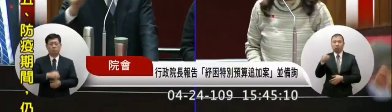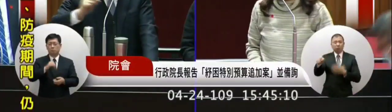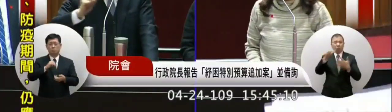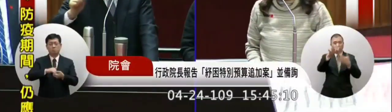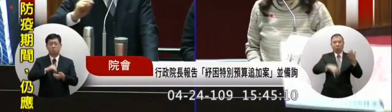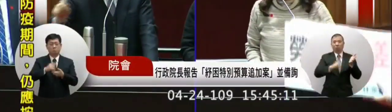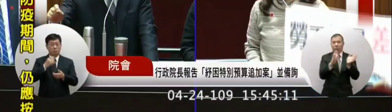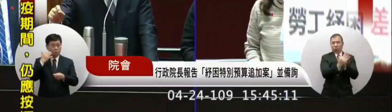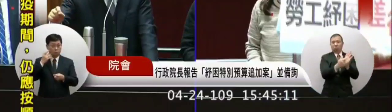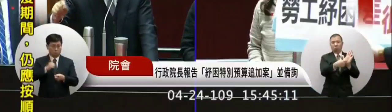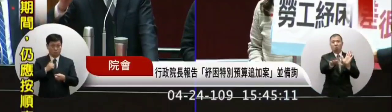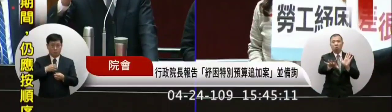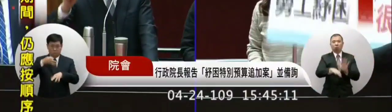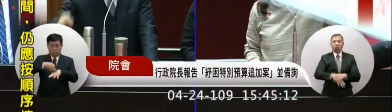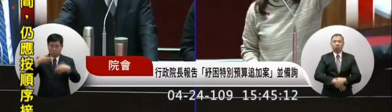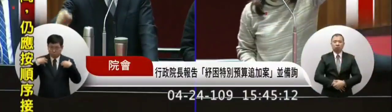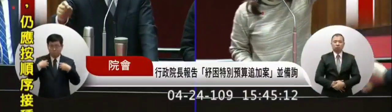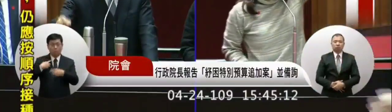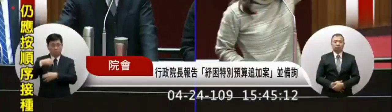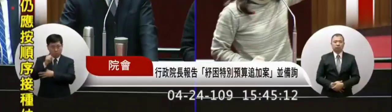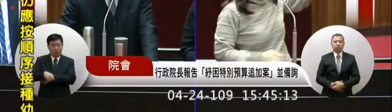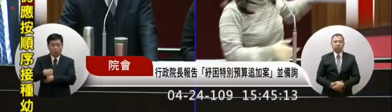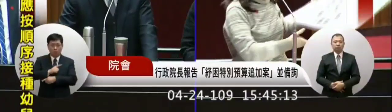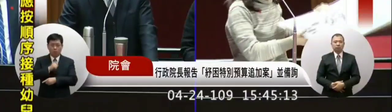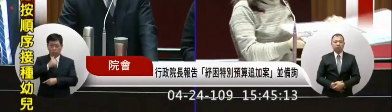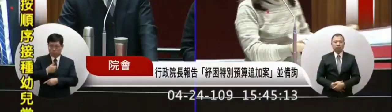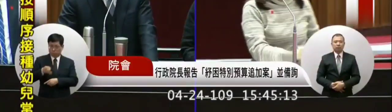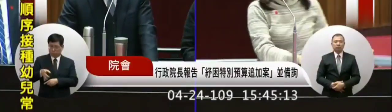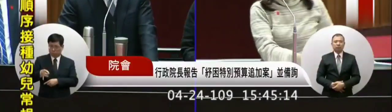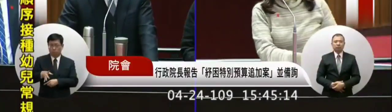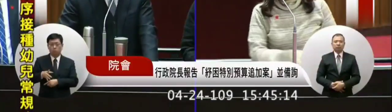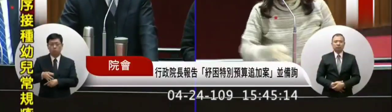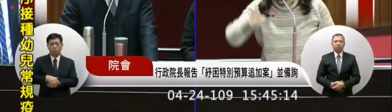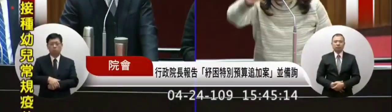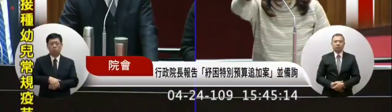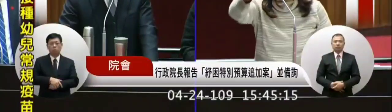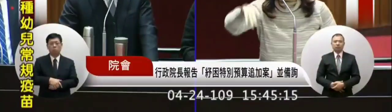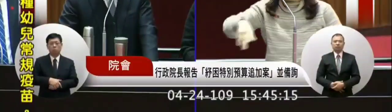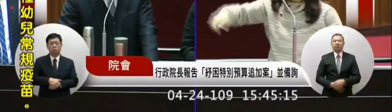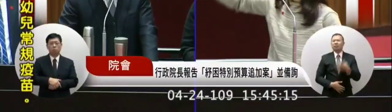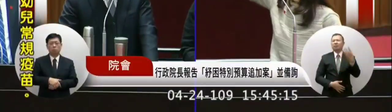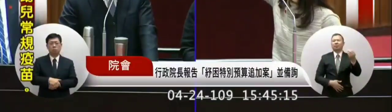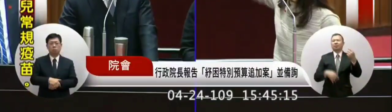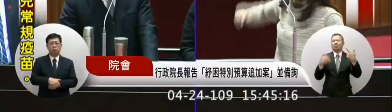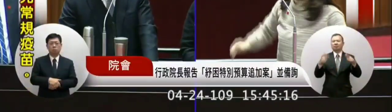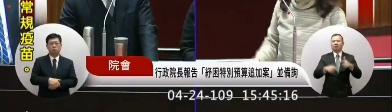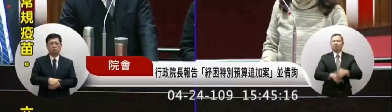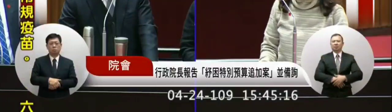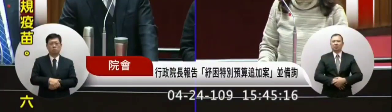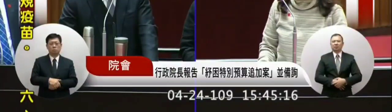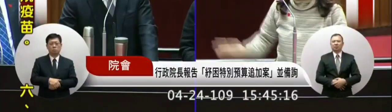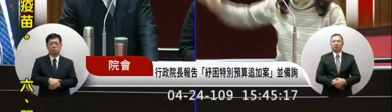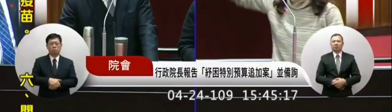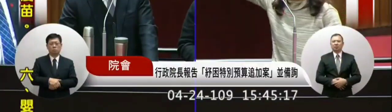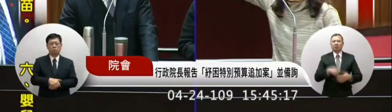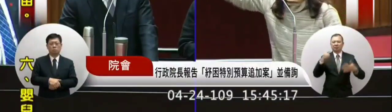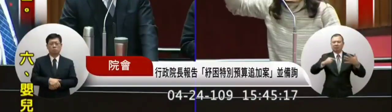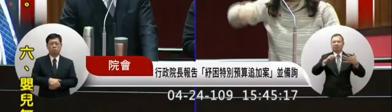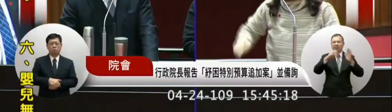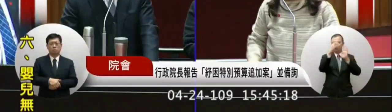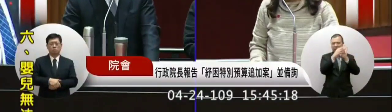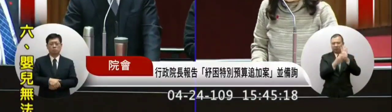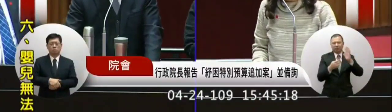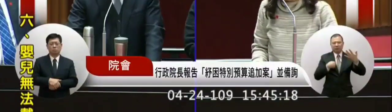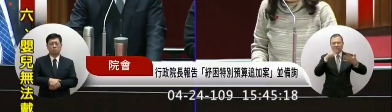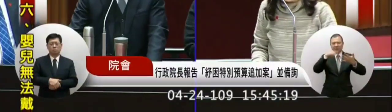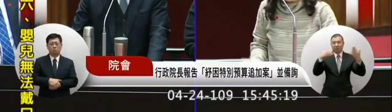访视啊。 他只要切结，表示这个是事实，这样。 罗兰，报告啊，这一关都跨境清楚，你们的